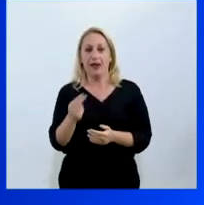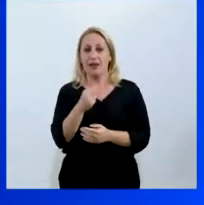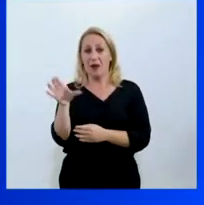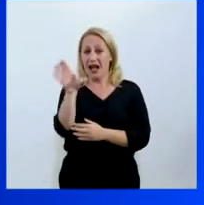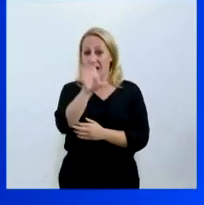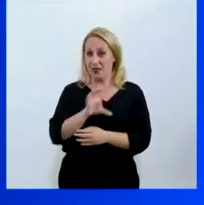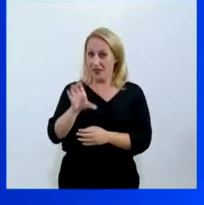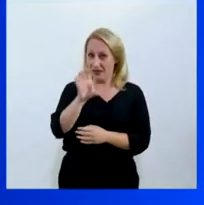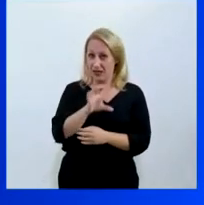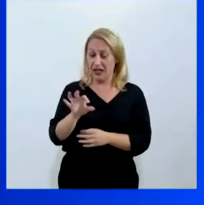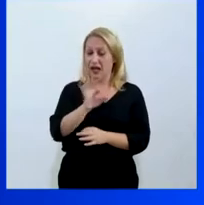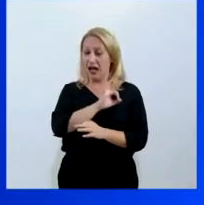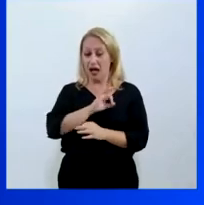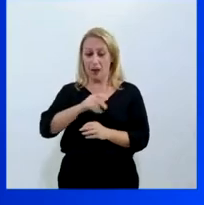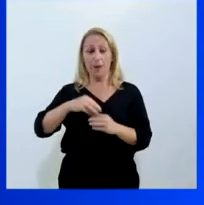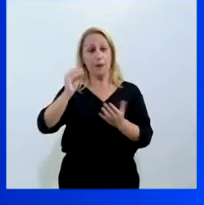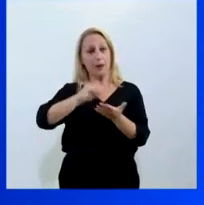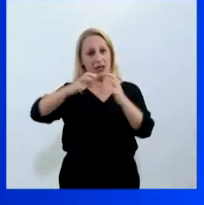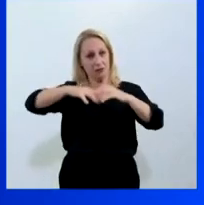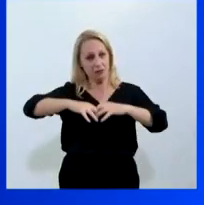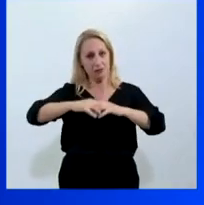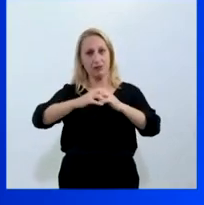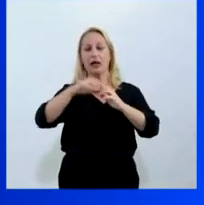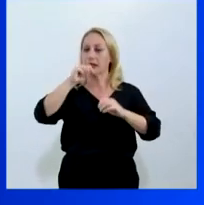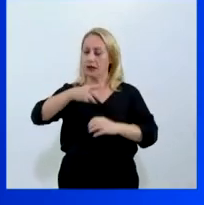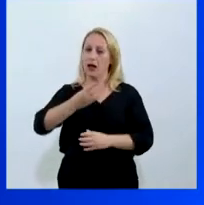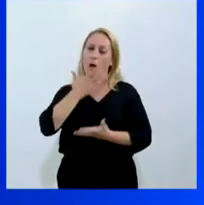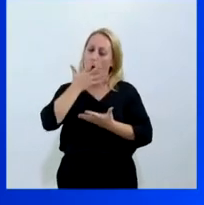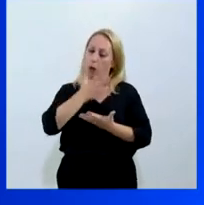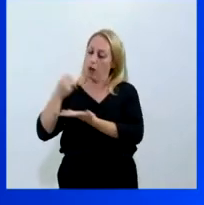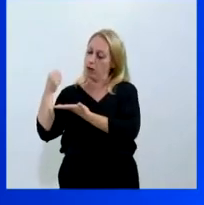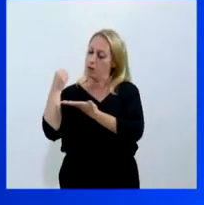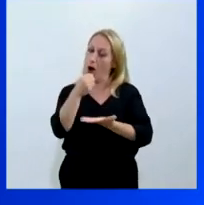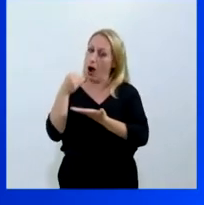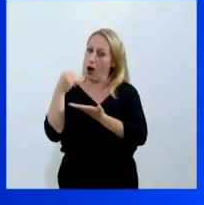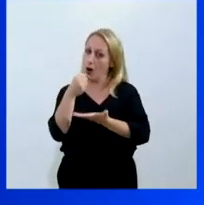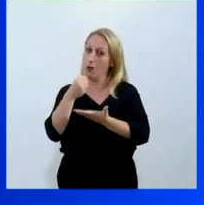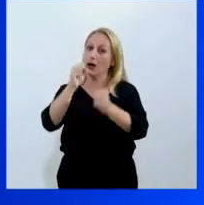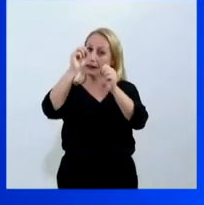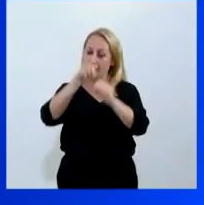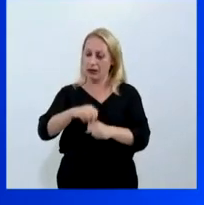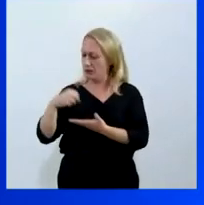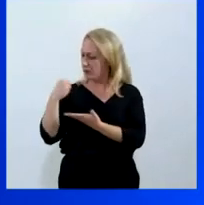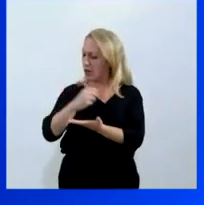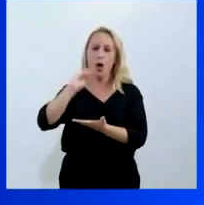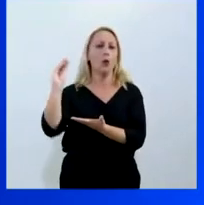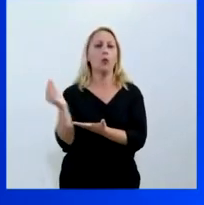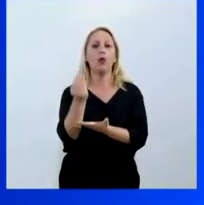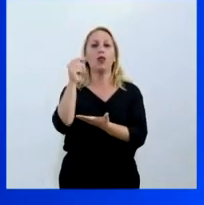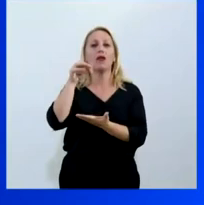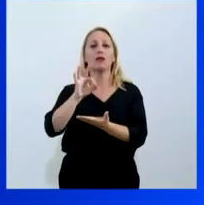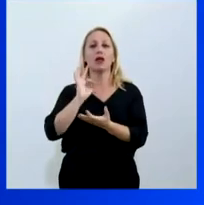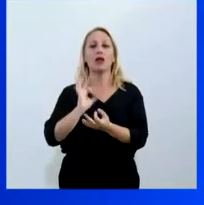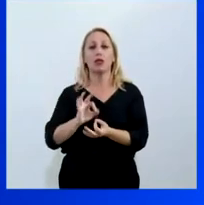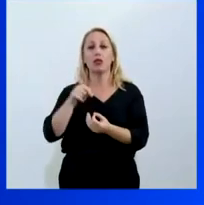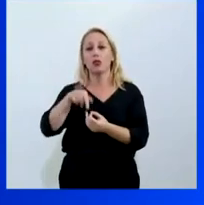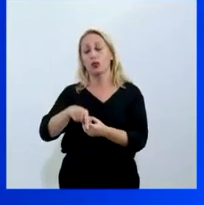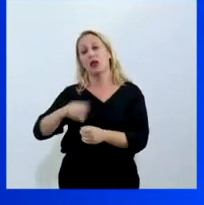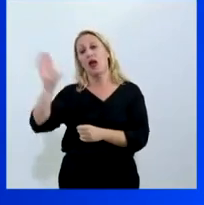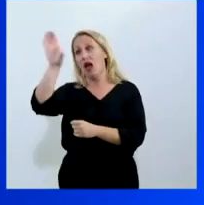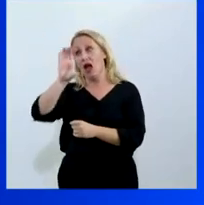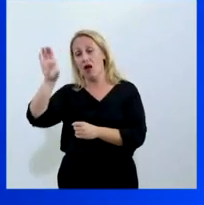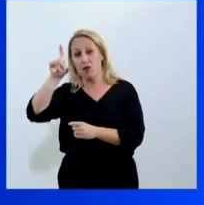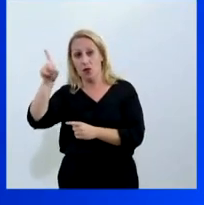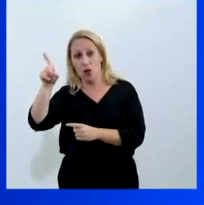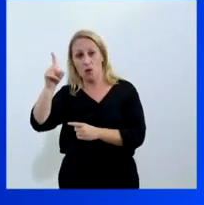της Θεσσαλίας, ναι, θα μας στοιχήσει σημαντικούς πόρους. Αυτοί οι πόροι θα έρθουν από ευρωπαϊκό κονδύλια, θα έρθουν όμως και από εθνικούς πόρους.